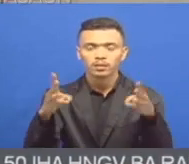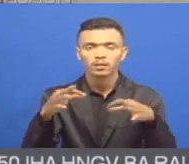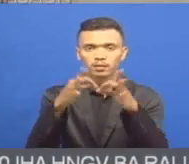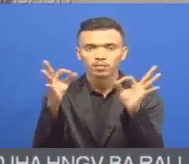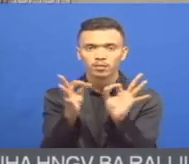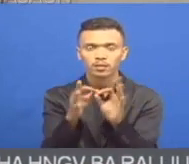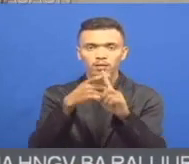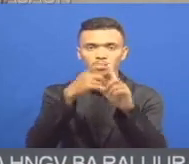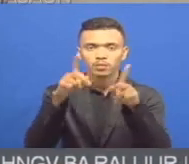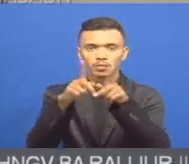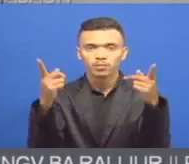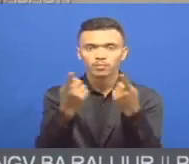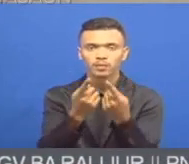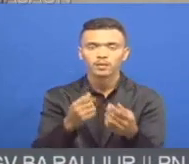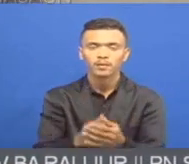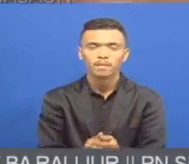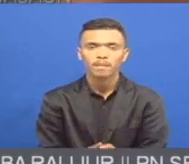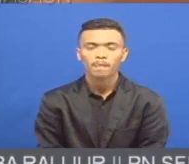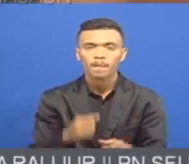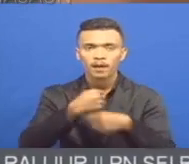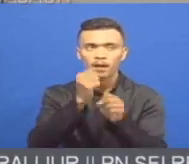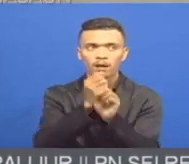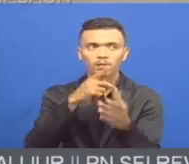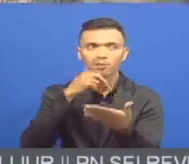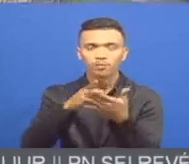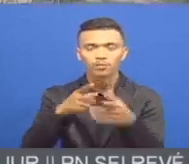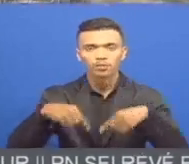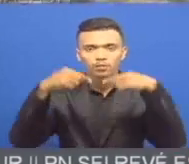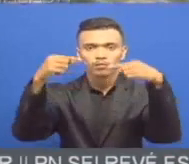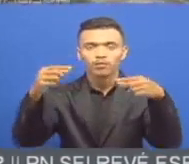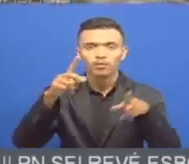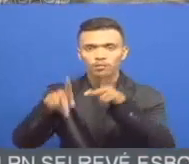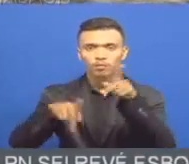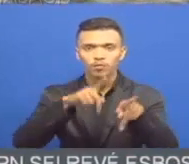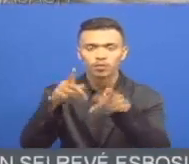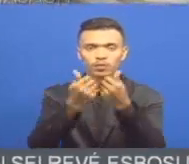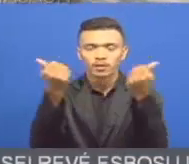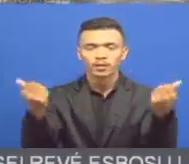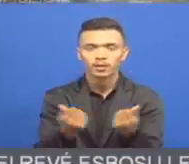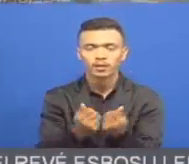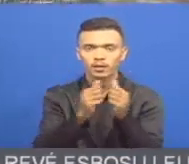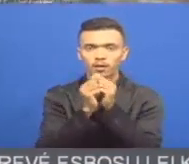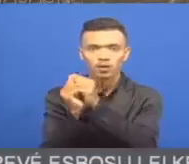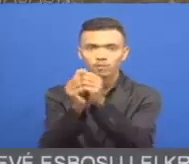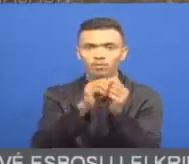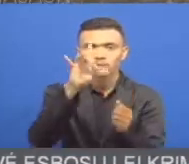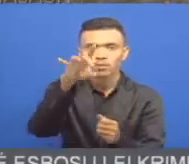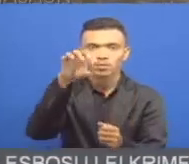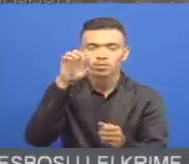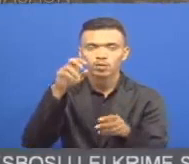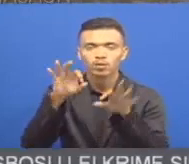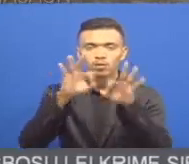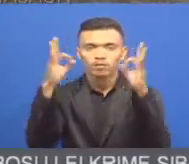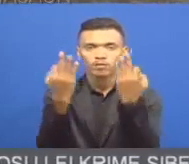hadia fali kompanyia sira halwa spal ne. Ne mne sa walo proposta waru kabatio na. Populasaun iha aldea Reanaba hamutuk atus walu resin ho